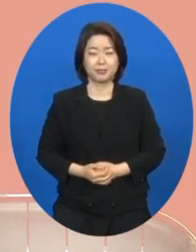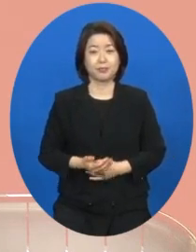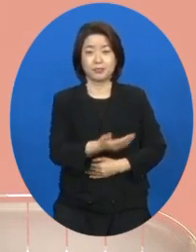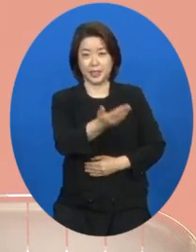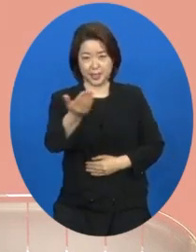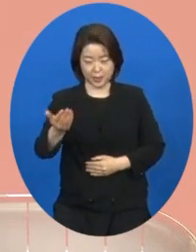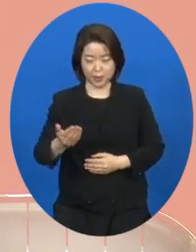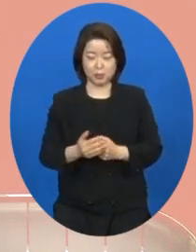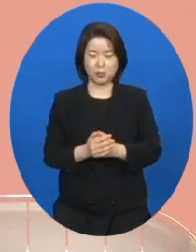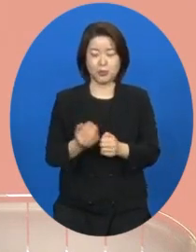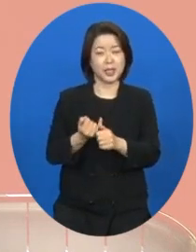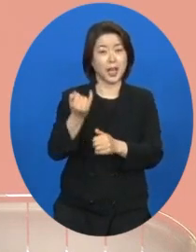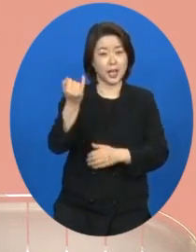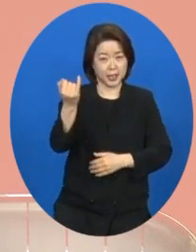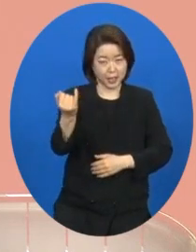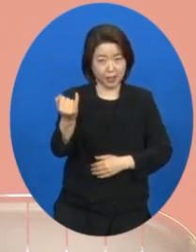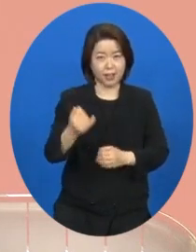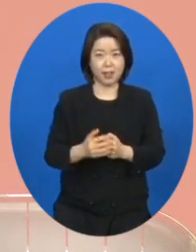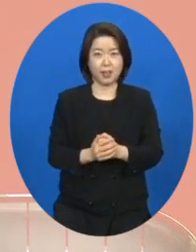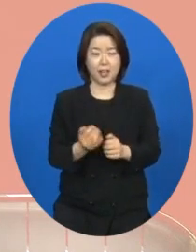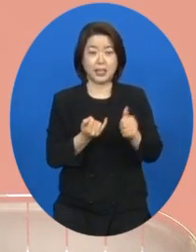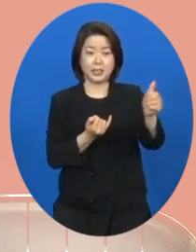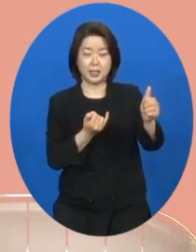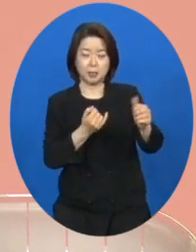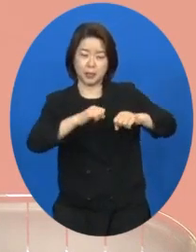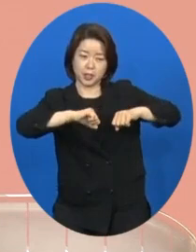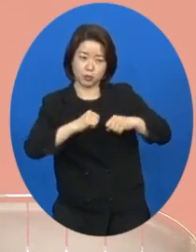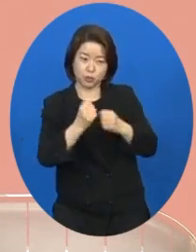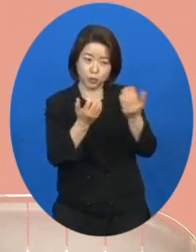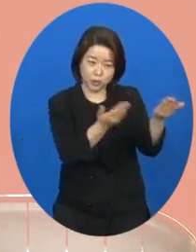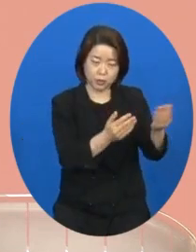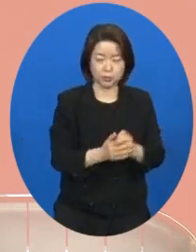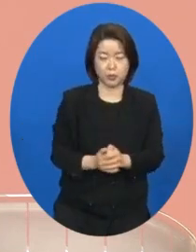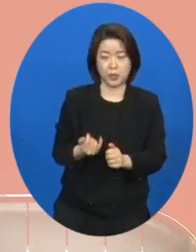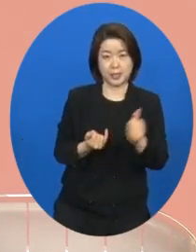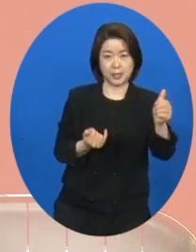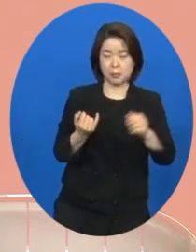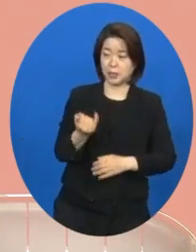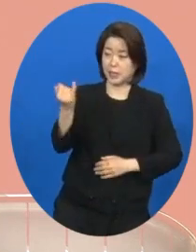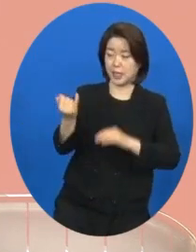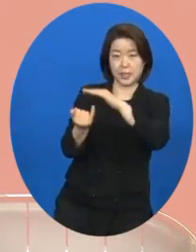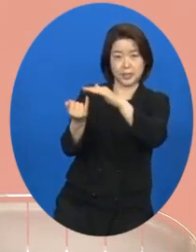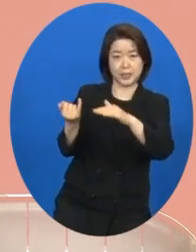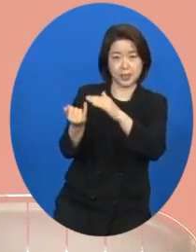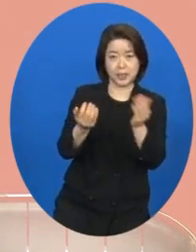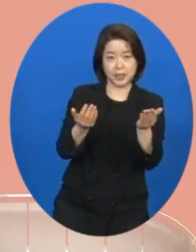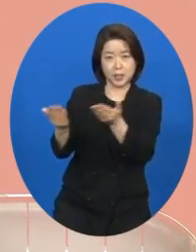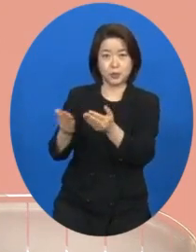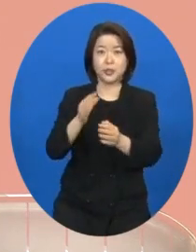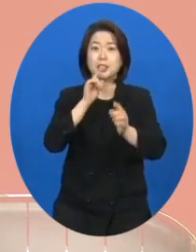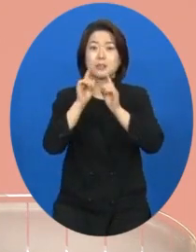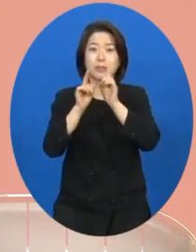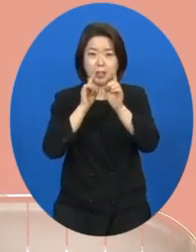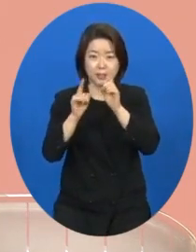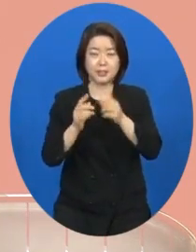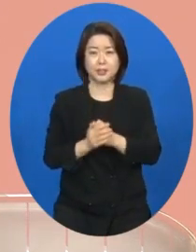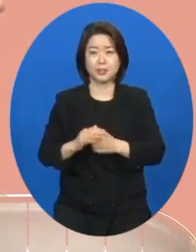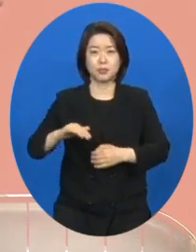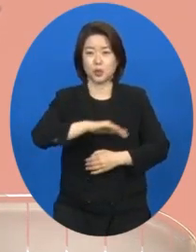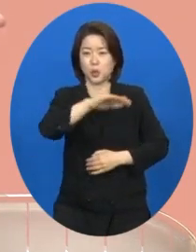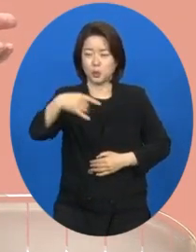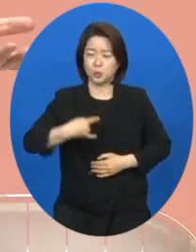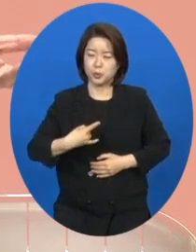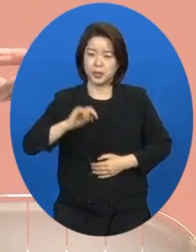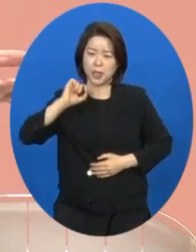여러분, 아내가 남편에게 순종하는 거, 남편이 아내를 사랑하라는 말씀은 우리에게